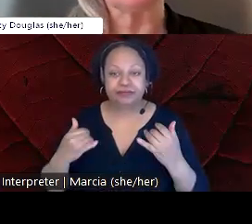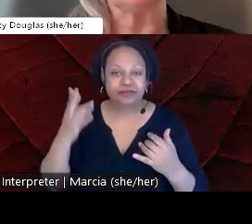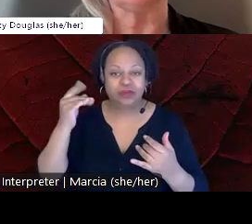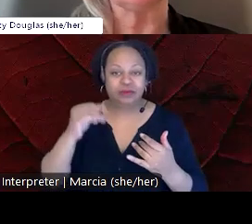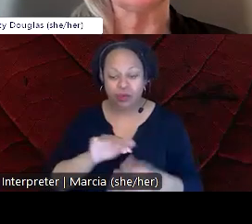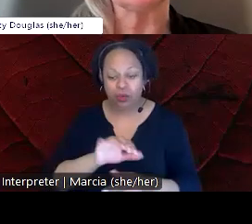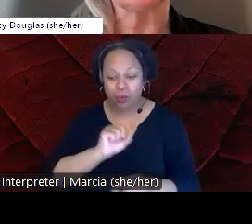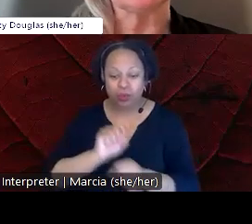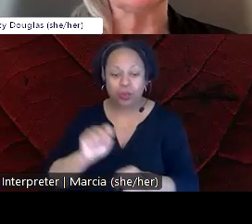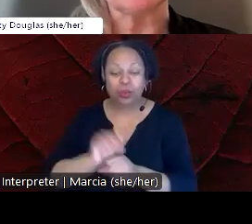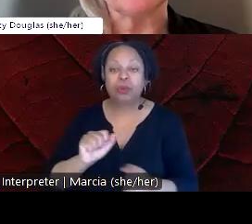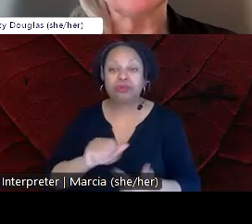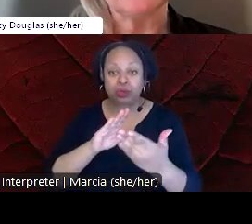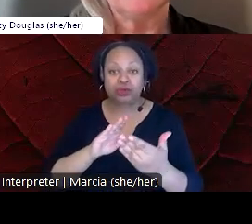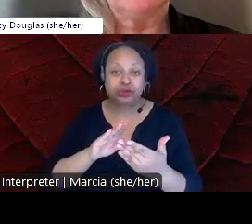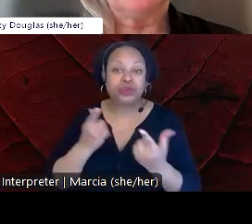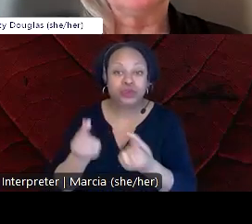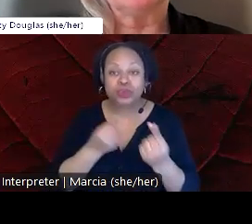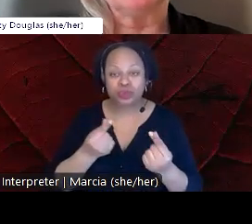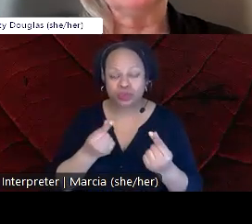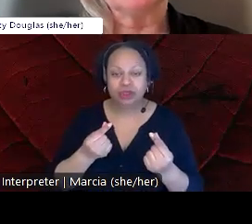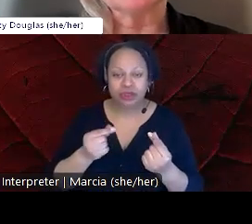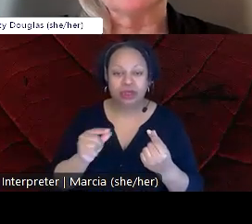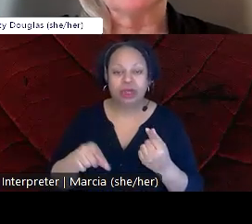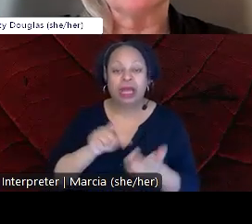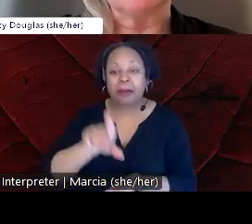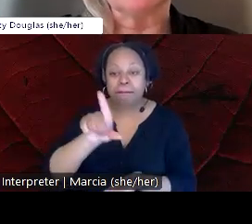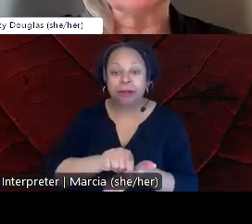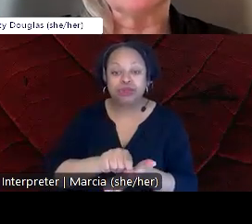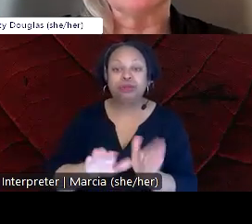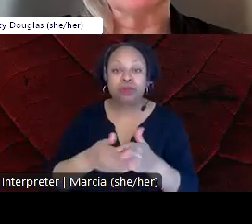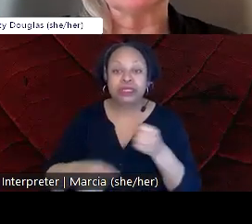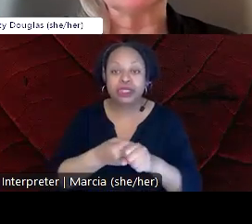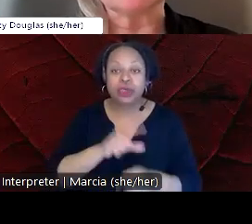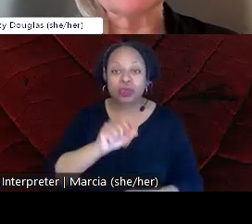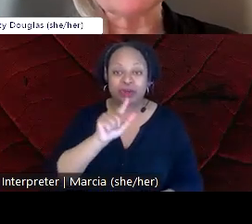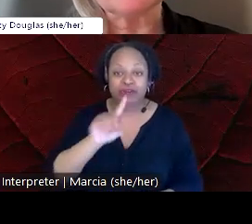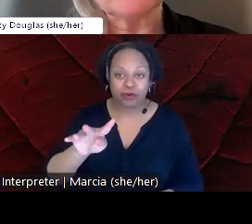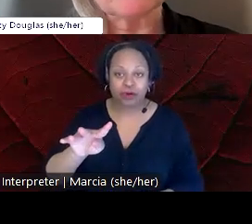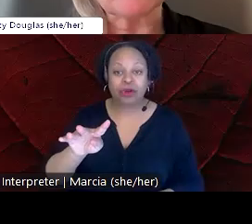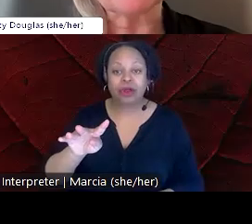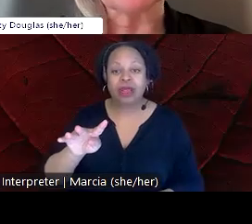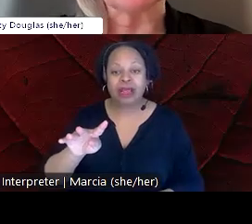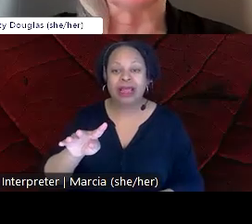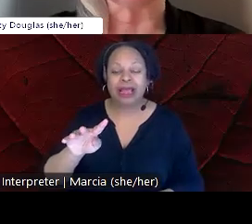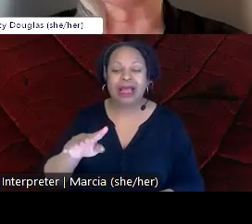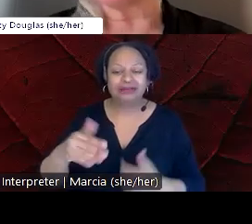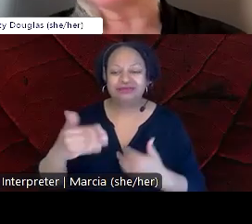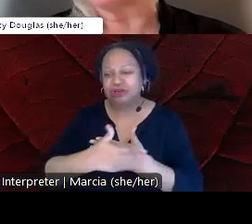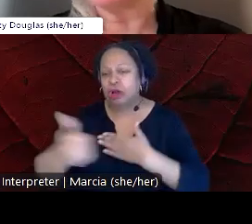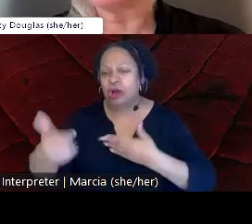Dans le livre que j'avais publié en 2024, je fais appel à ce